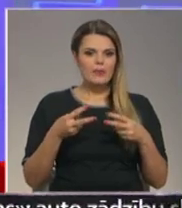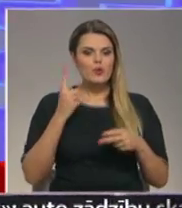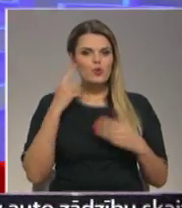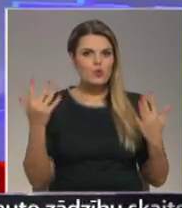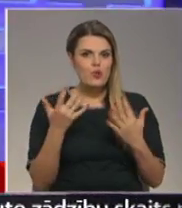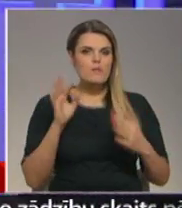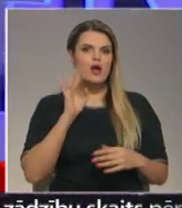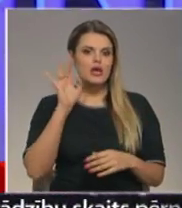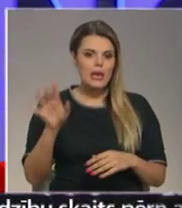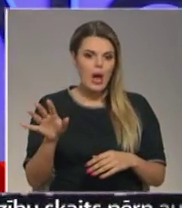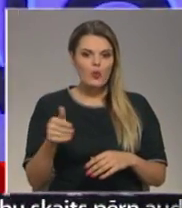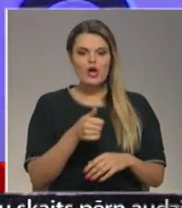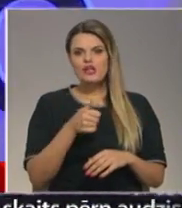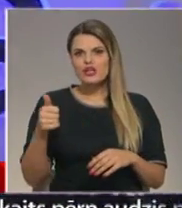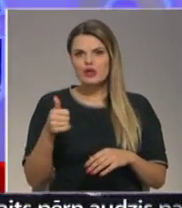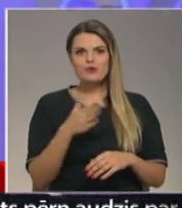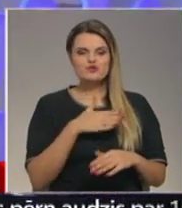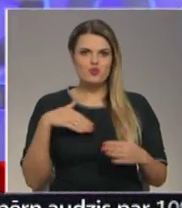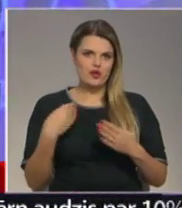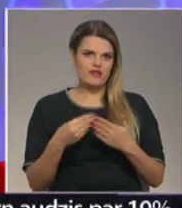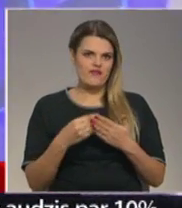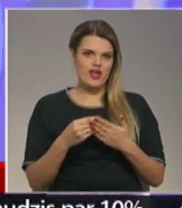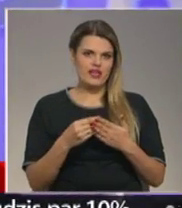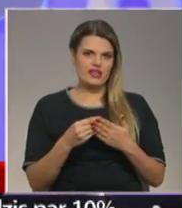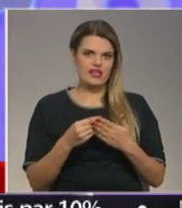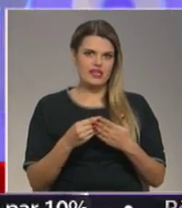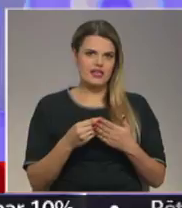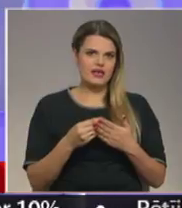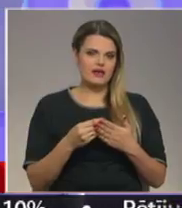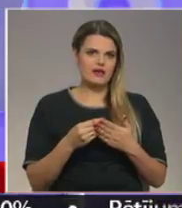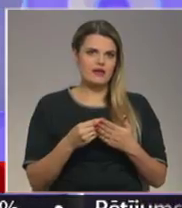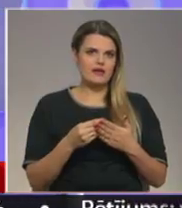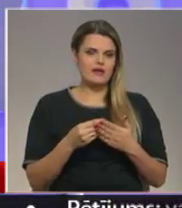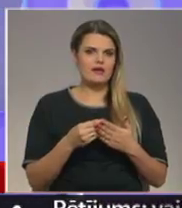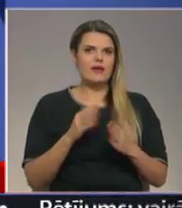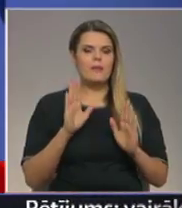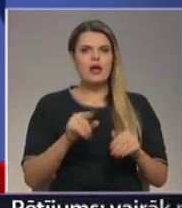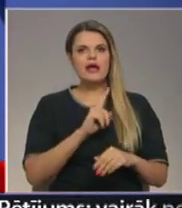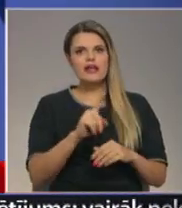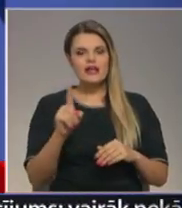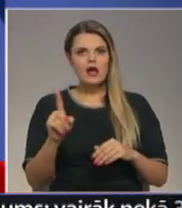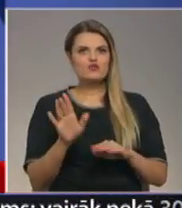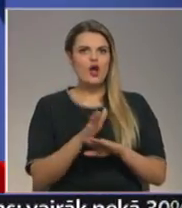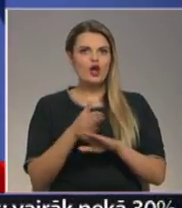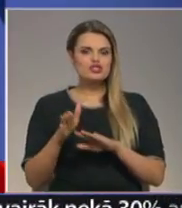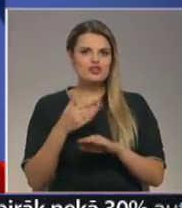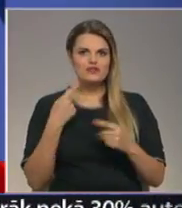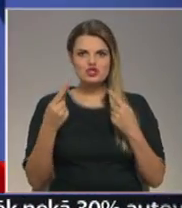Domāju, ka nākotnē īpaši ļoti vērtīgi. Ja mēs pa katru atsevišķi runājam,